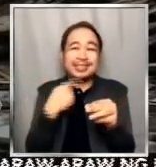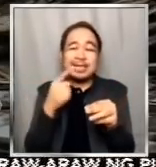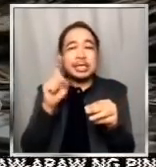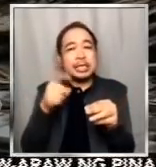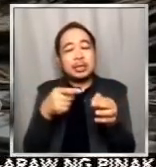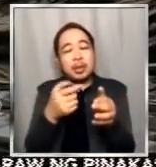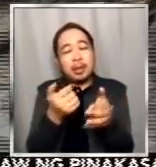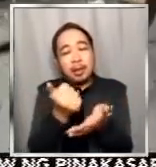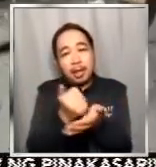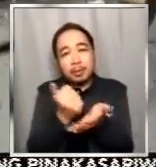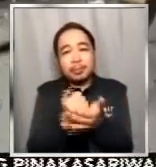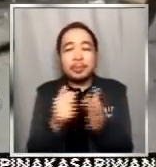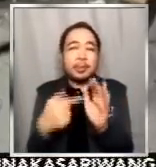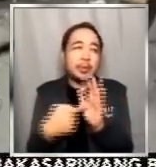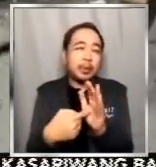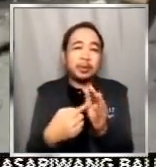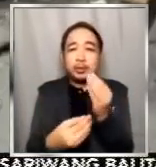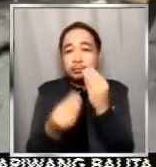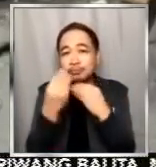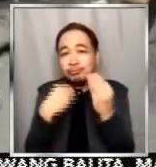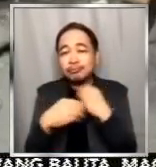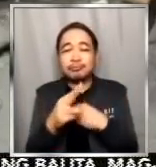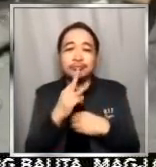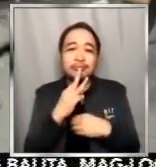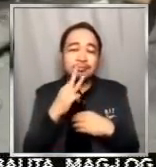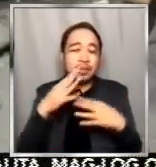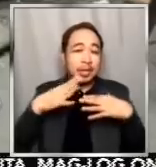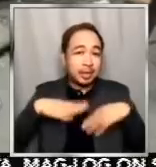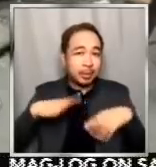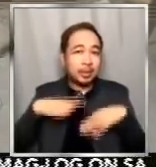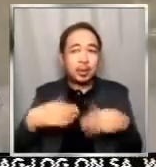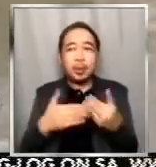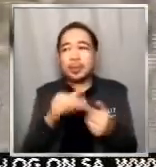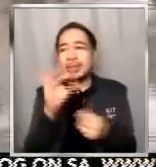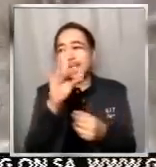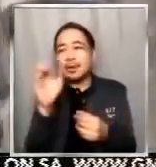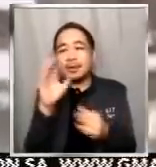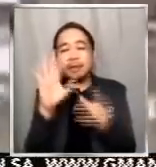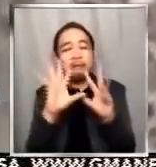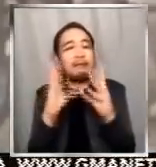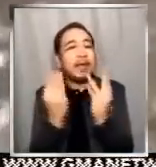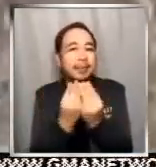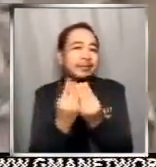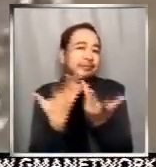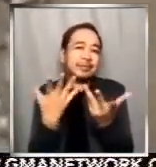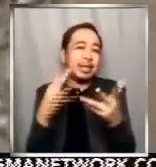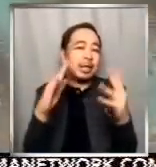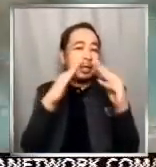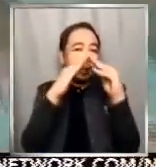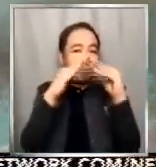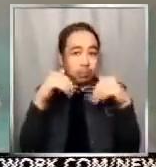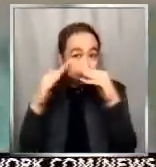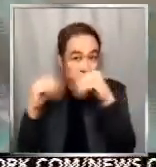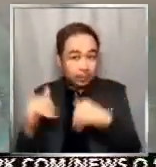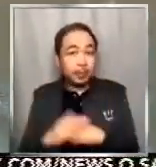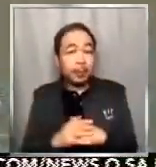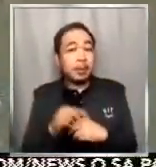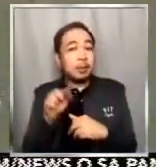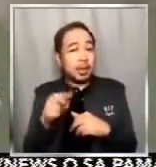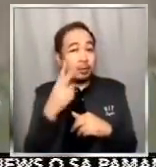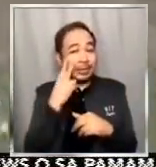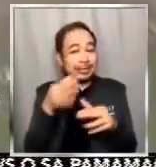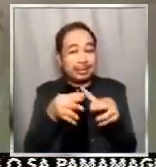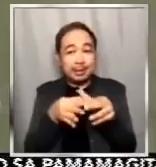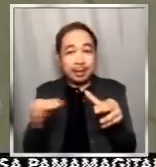damit at pagkain na mahigit 800 pamilya na nawala ng tirahan. Isolated pa rin ang mga islang barangay dahil bukod sa walang signal